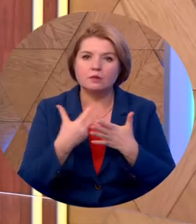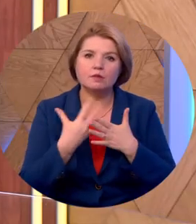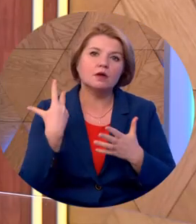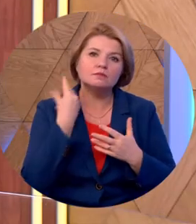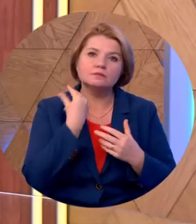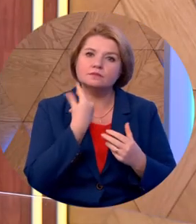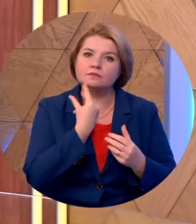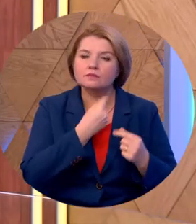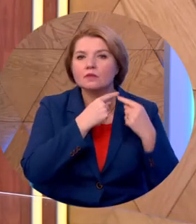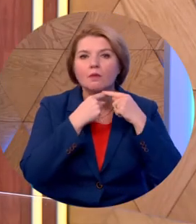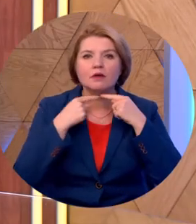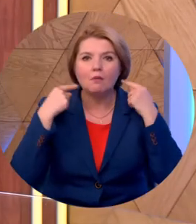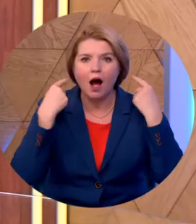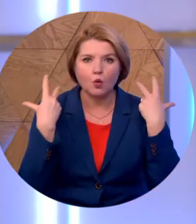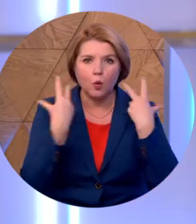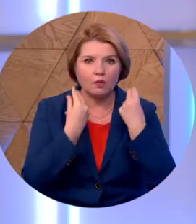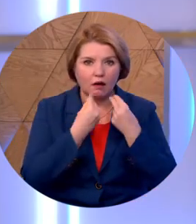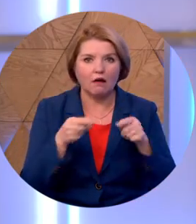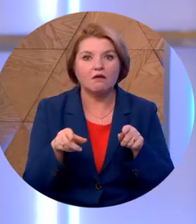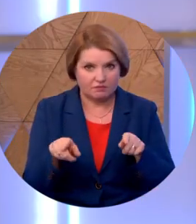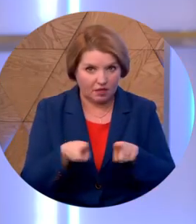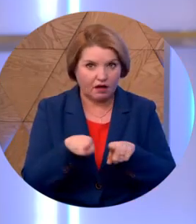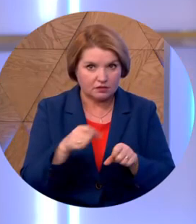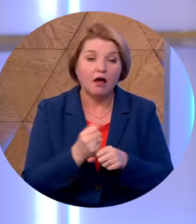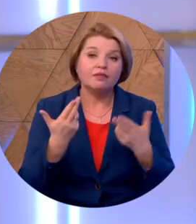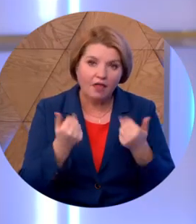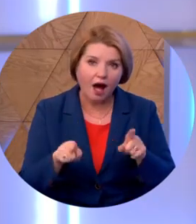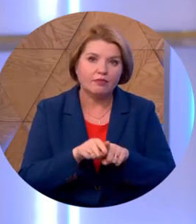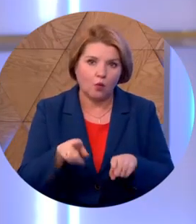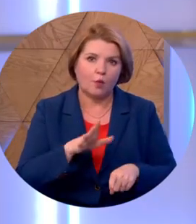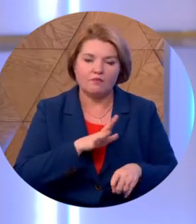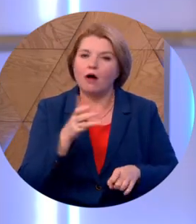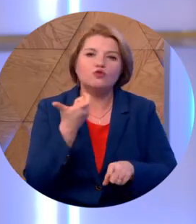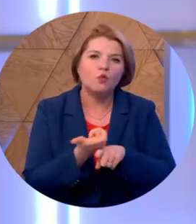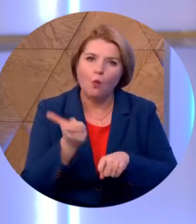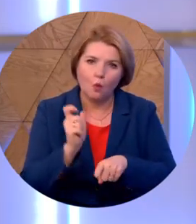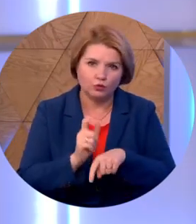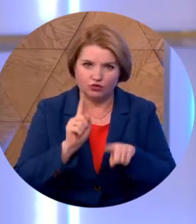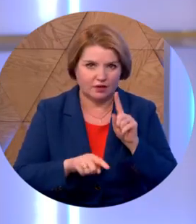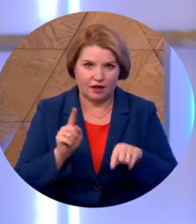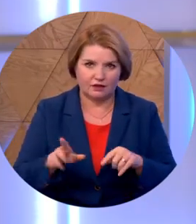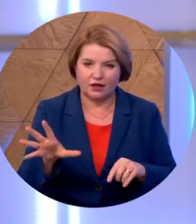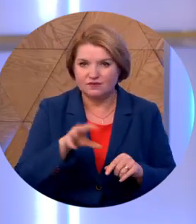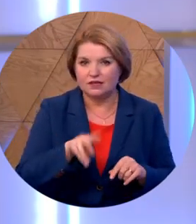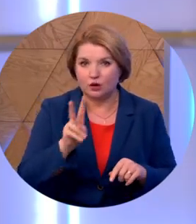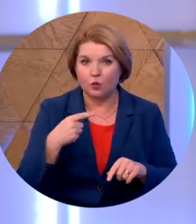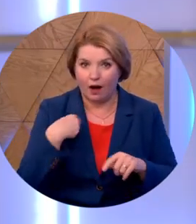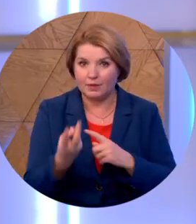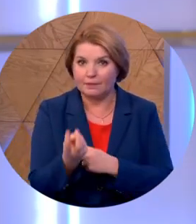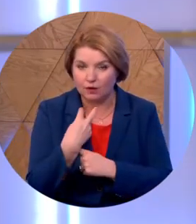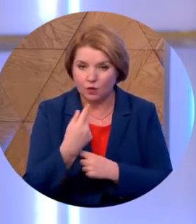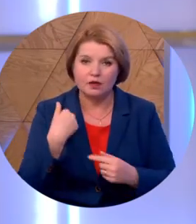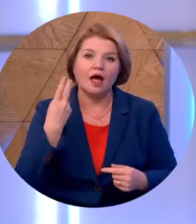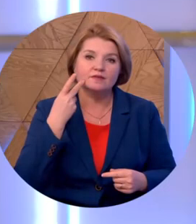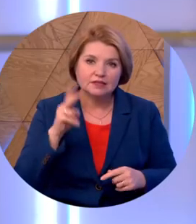вообще слышали о таком бо конечно это бывает мы это даже делаем но крайне крайне крайне редко и вот все пациенты которые ко мне приходят Я всегда